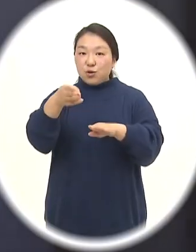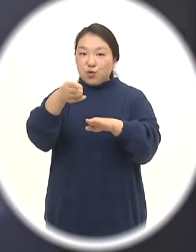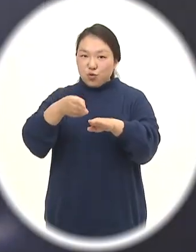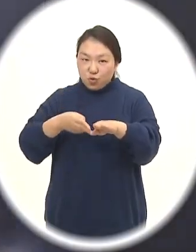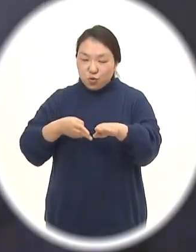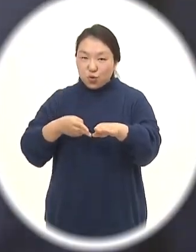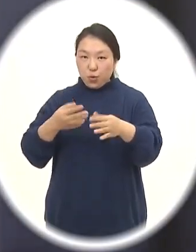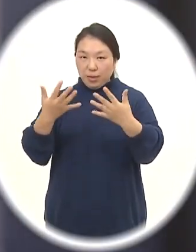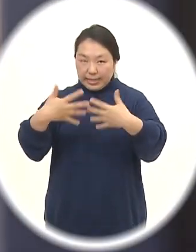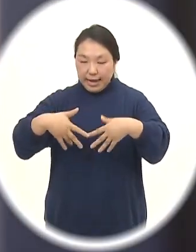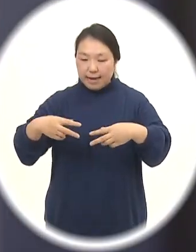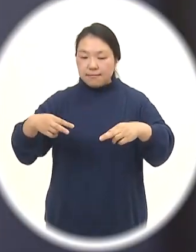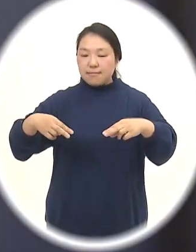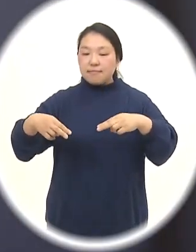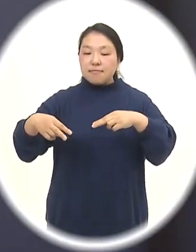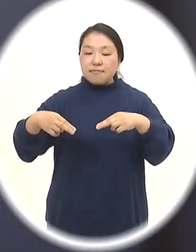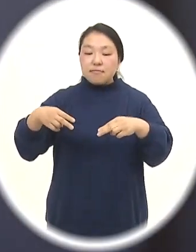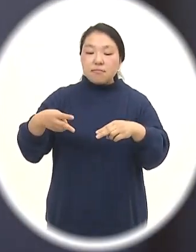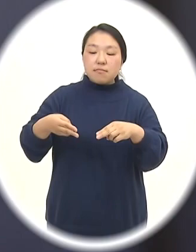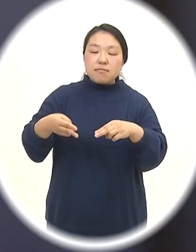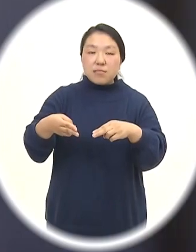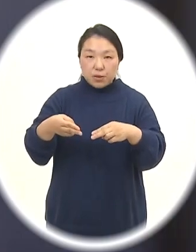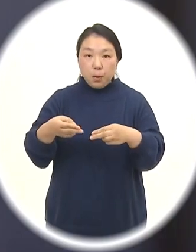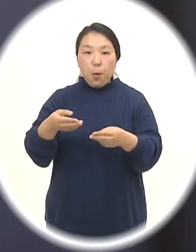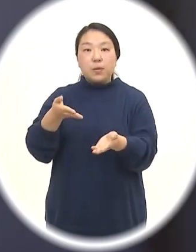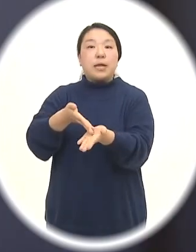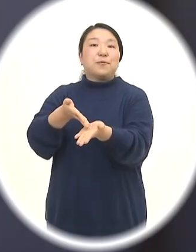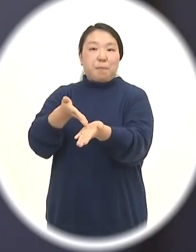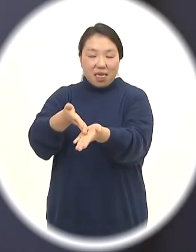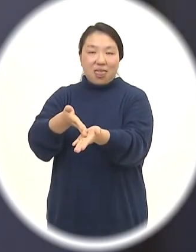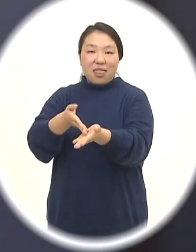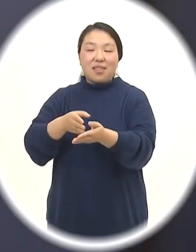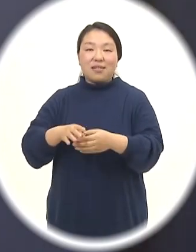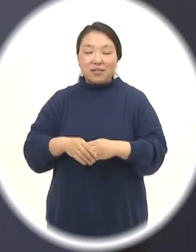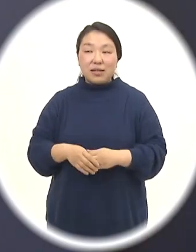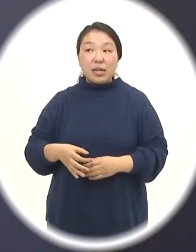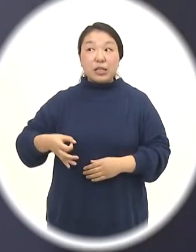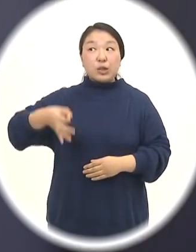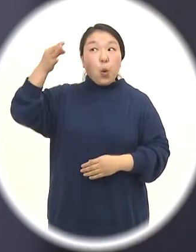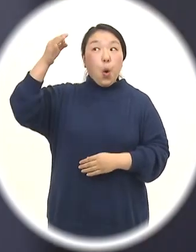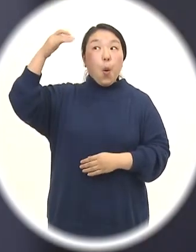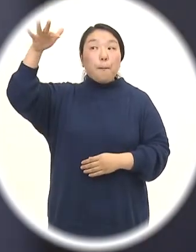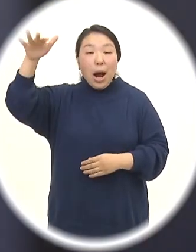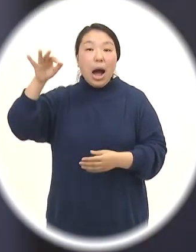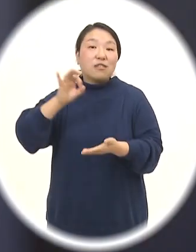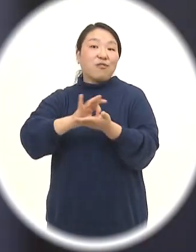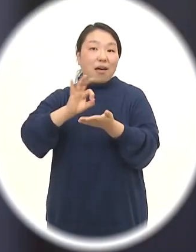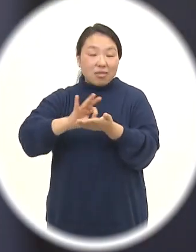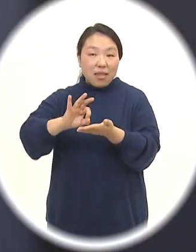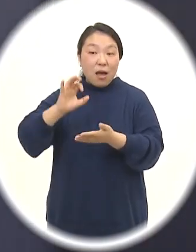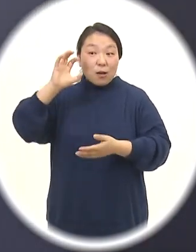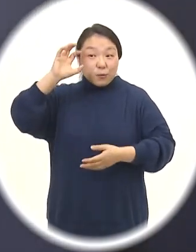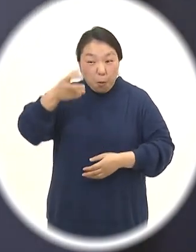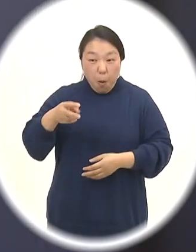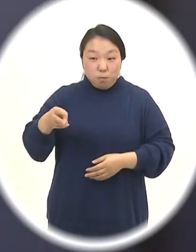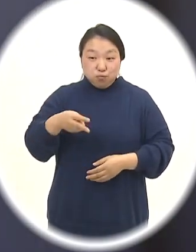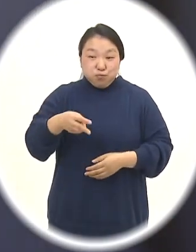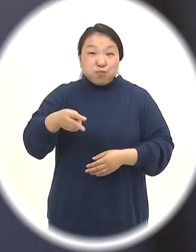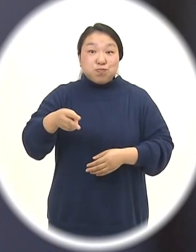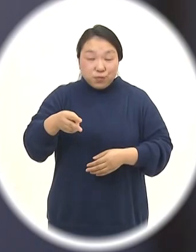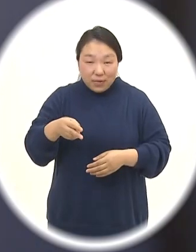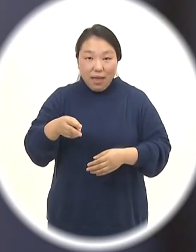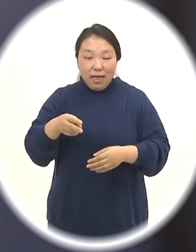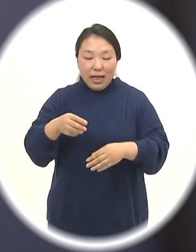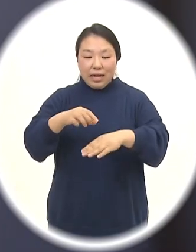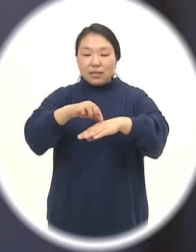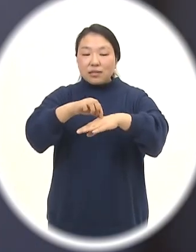この機会は超音波凝固装置と言って電気メスとかとは違うんですけど超音波で1秒間に何万回も